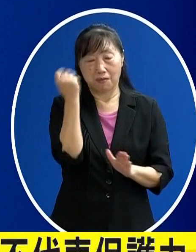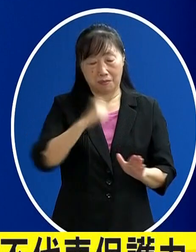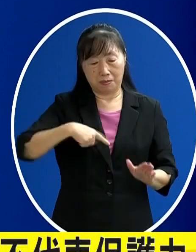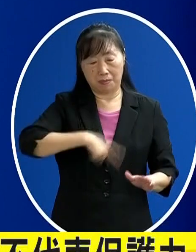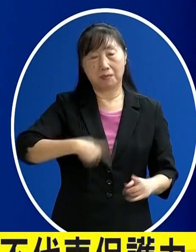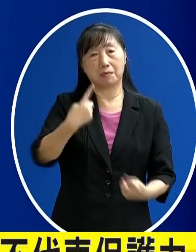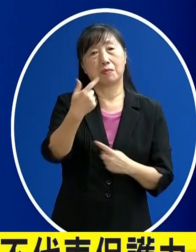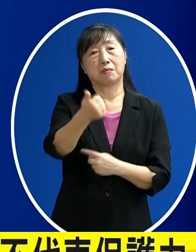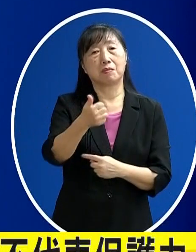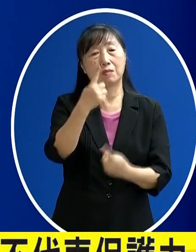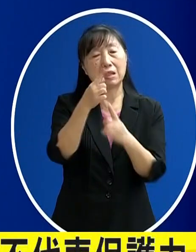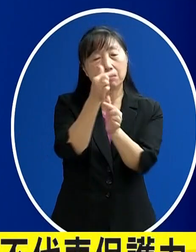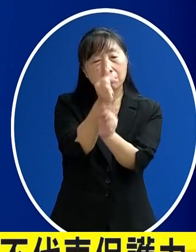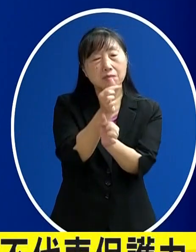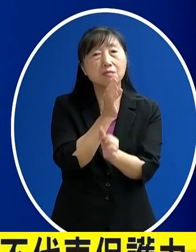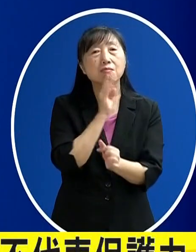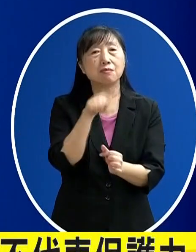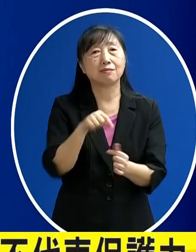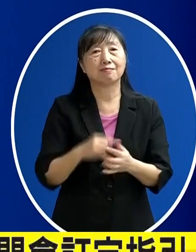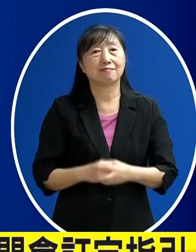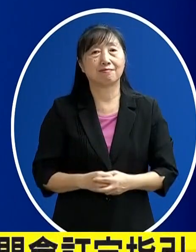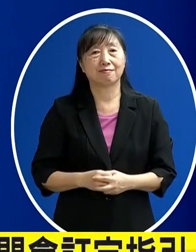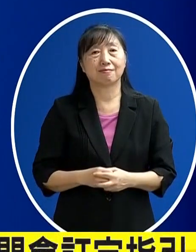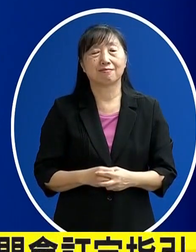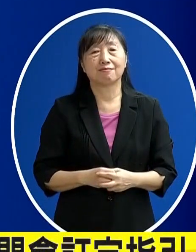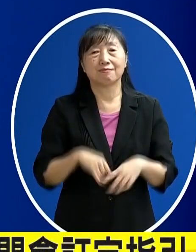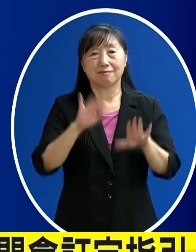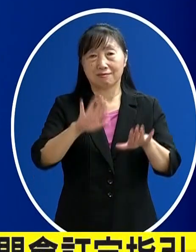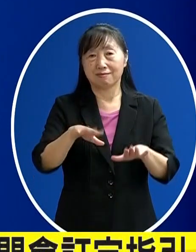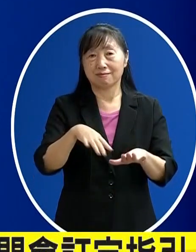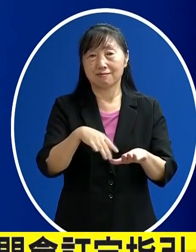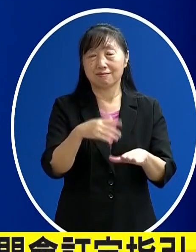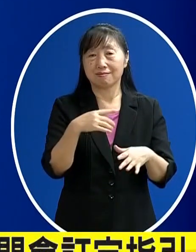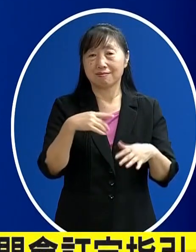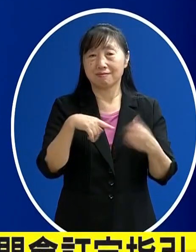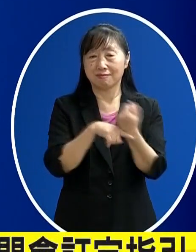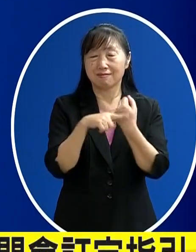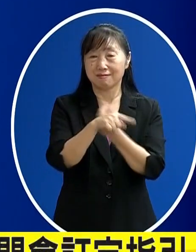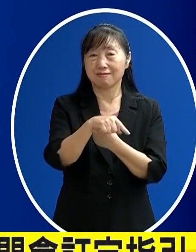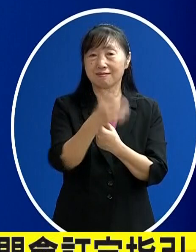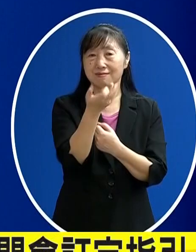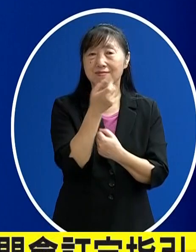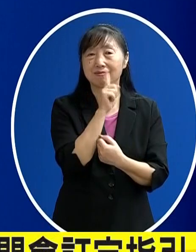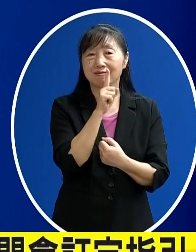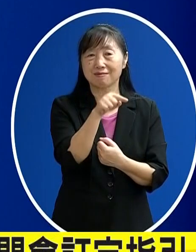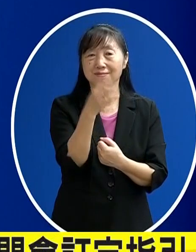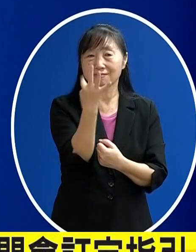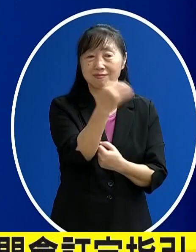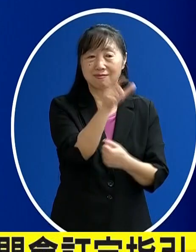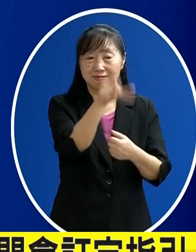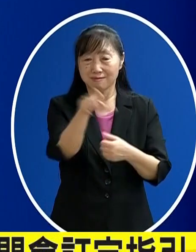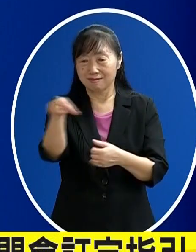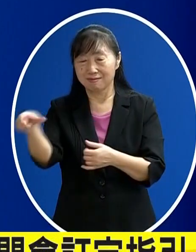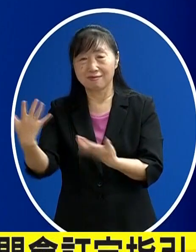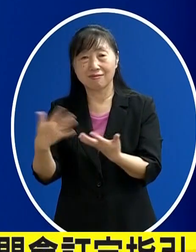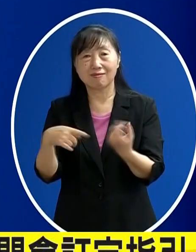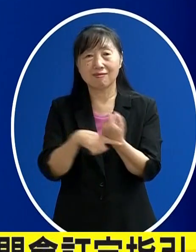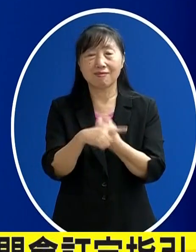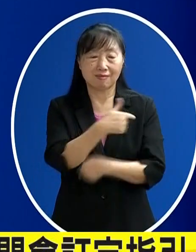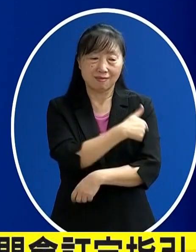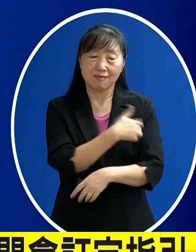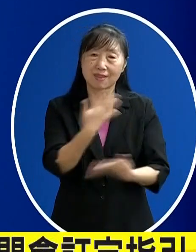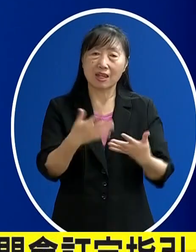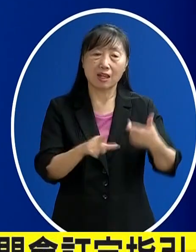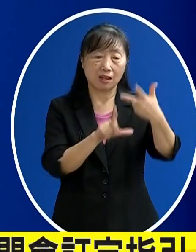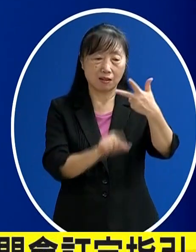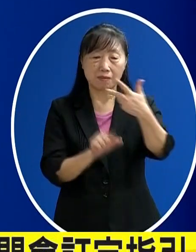个比较稳定的一个过程好，那我们来看这几个案例大家可以看到说他们接种的日期大概都